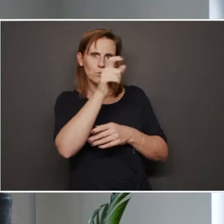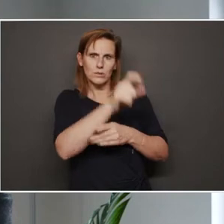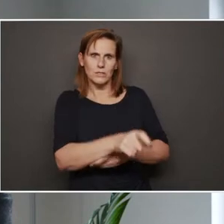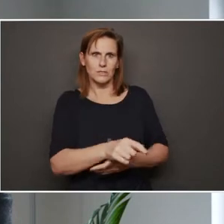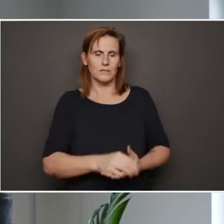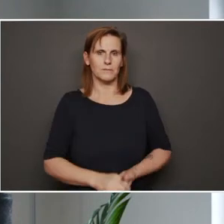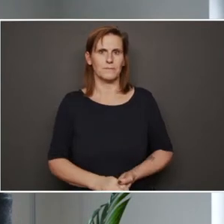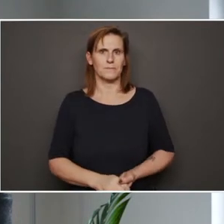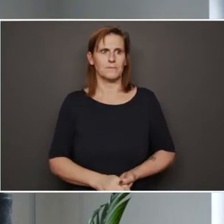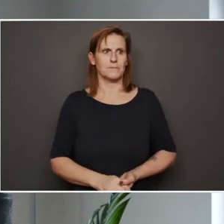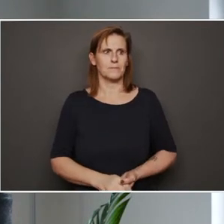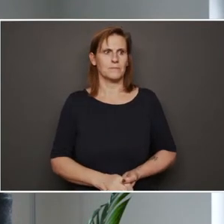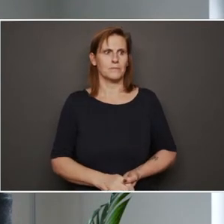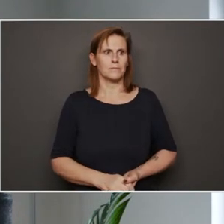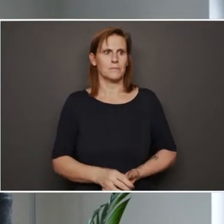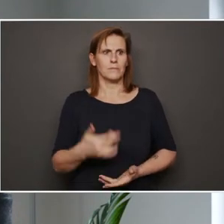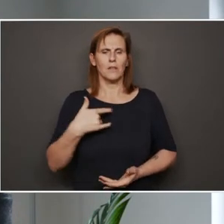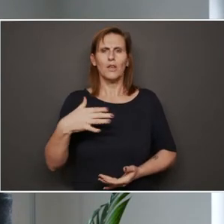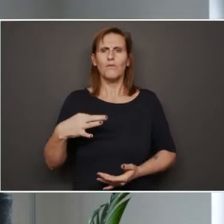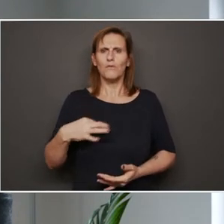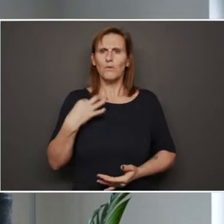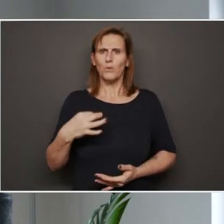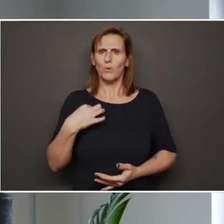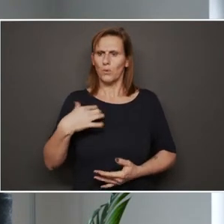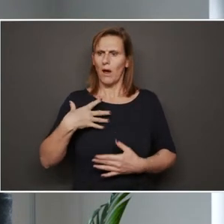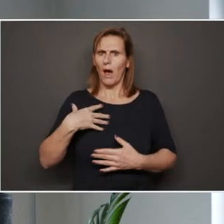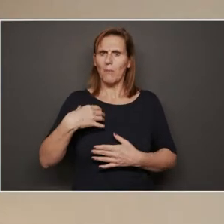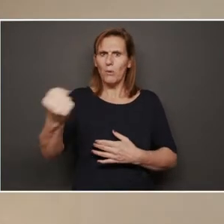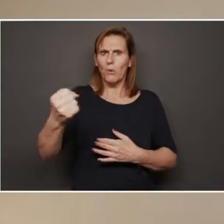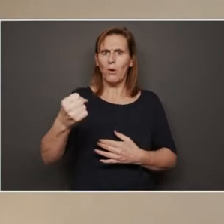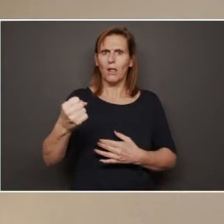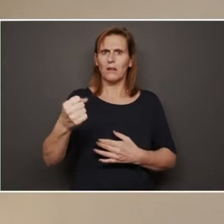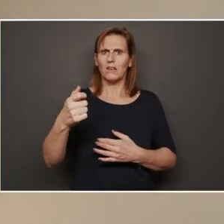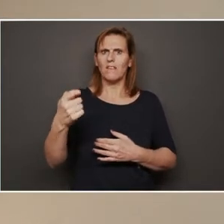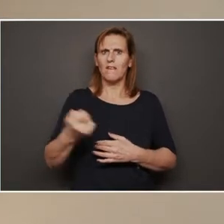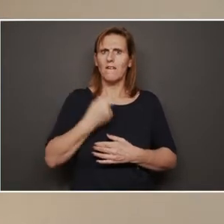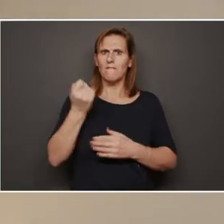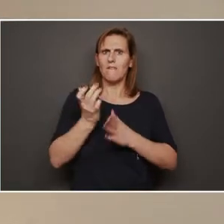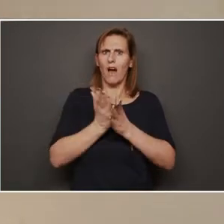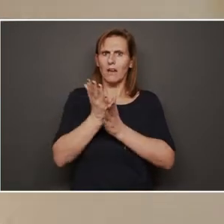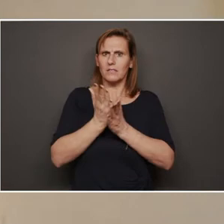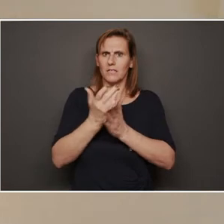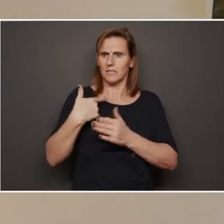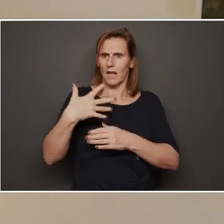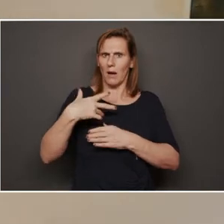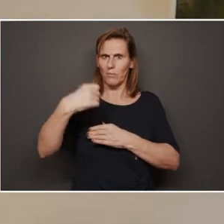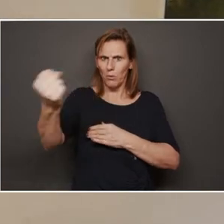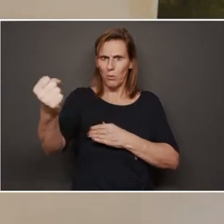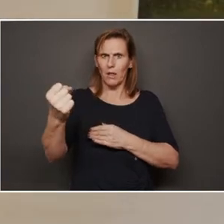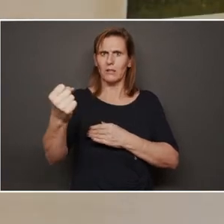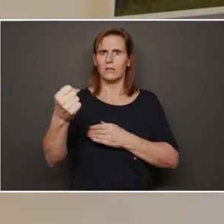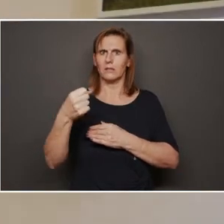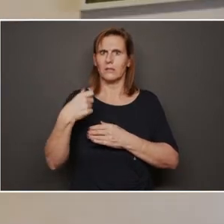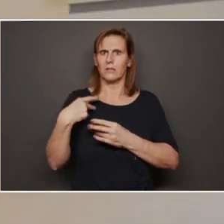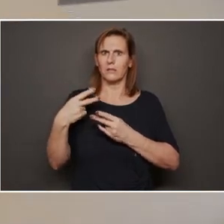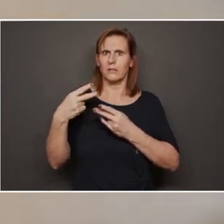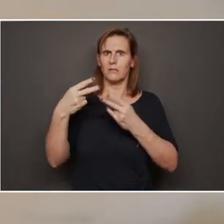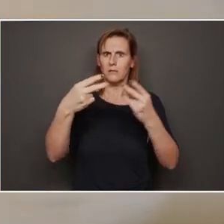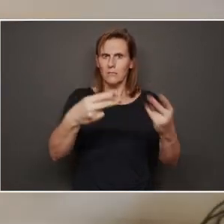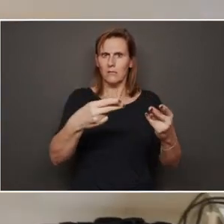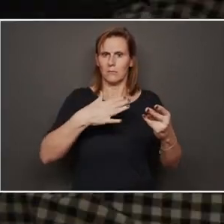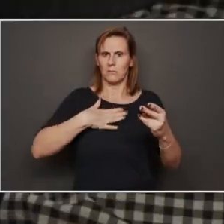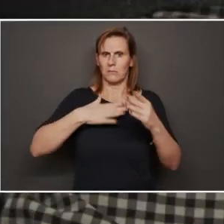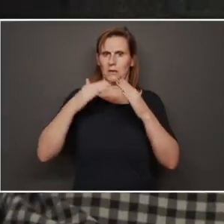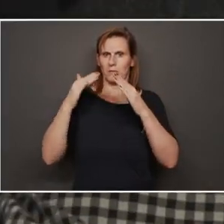Also ich werde in der Früh vom Fahrdienst abgeholt. Der holt mich direkt vor der Haustür ab und fährt